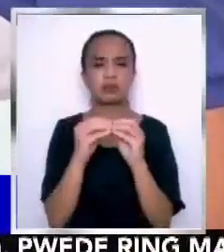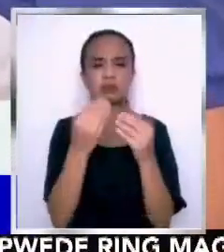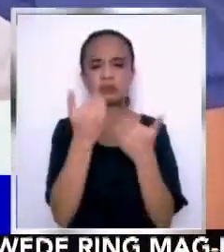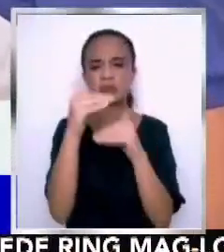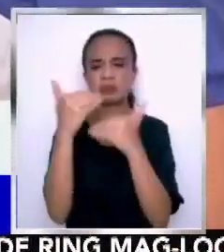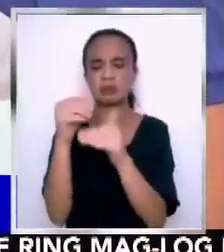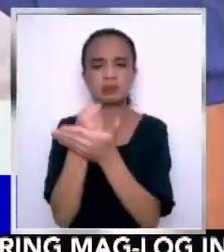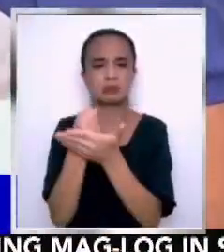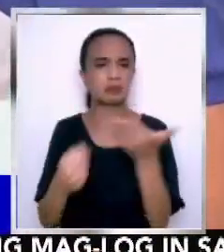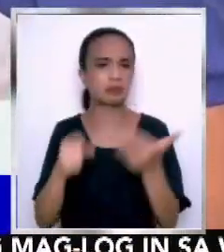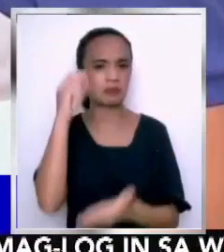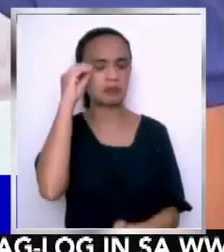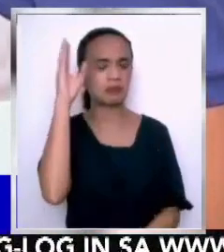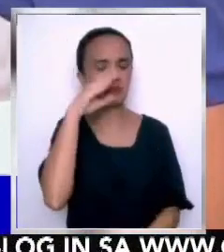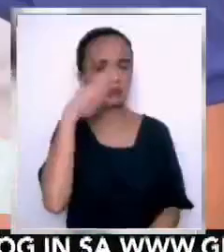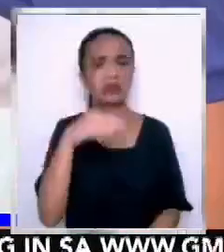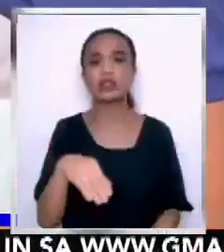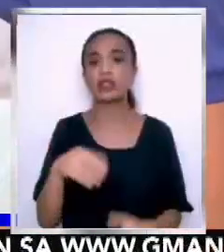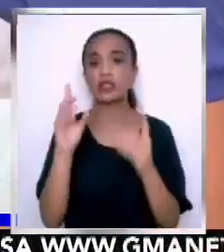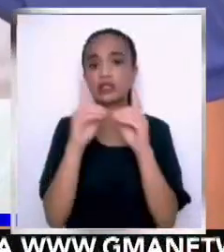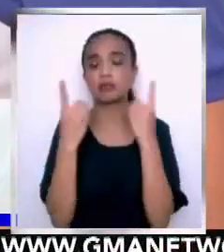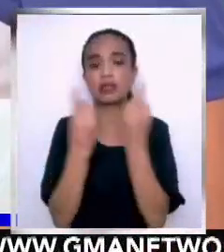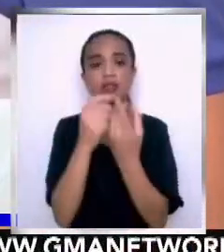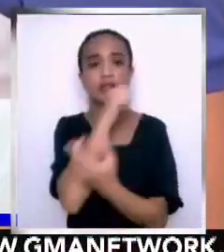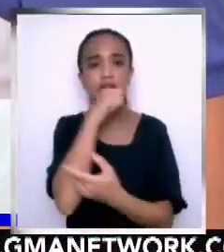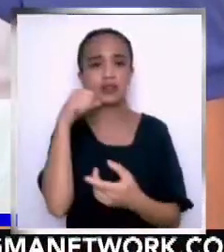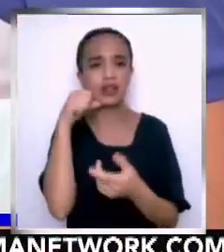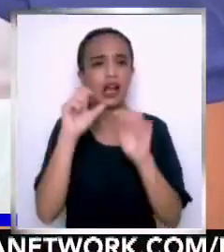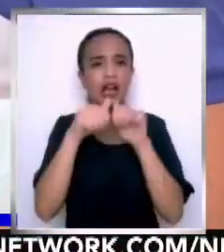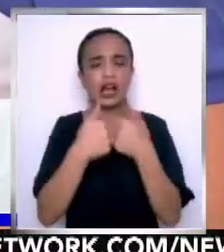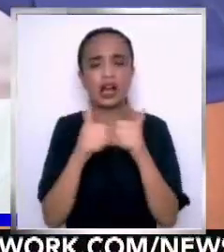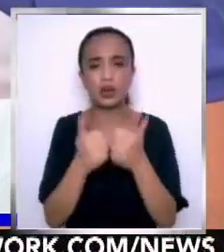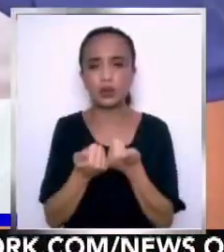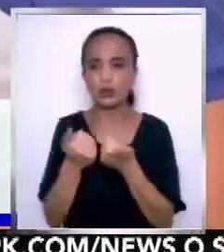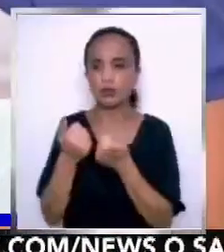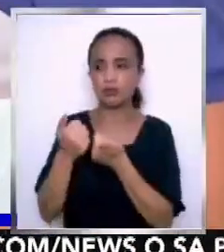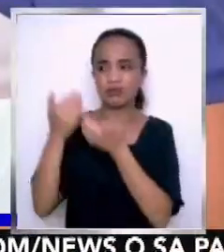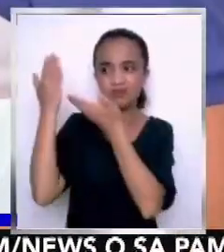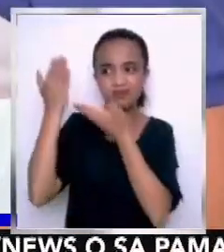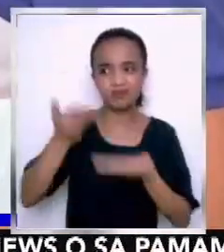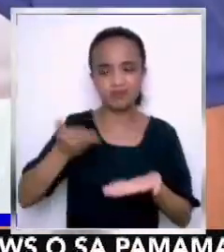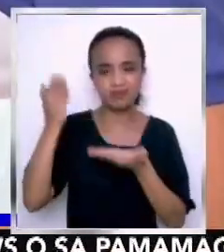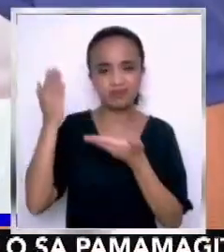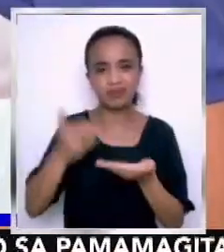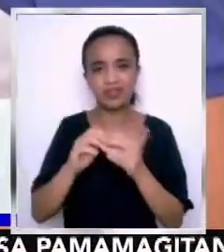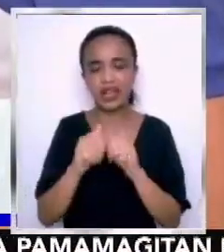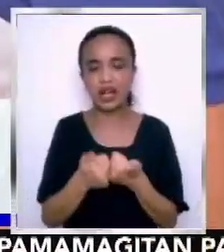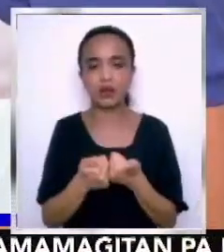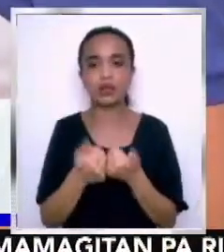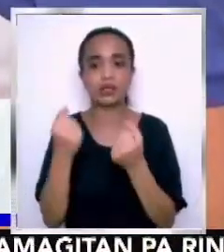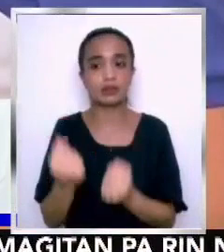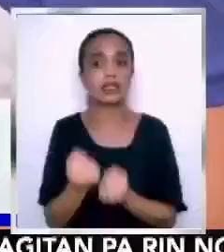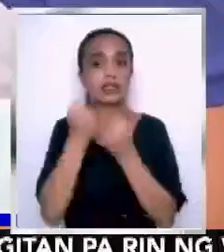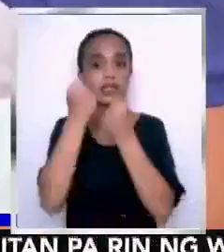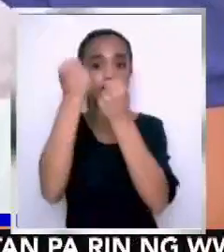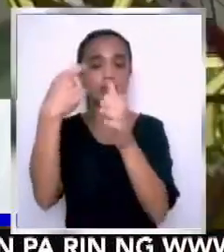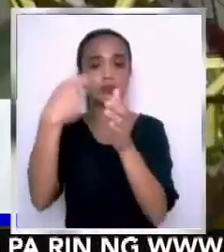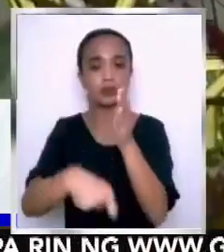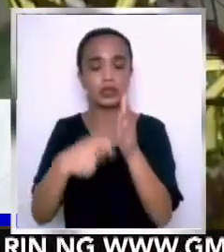na ngayon ng Department of Agriculture ang pag-aangkat nito, pati na ang pagtatakda ng suggested retail price sa pula at puting